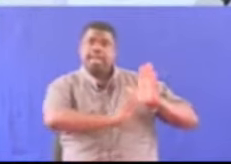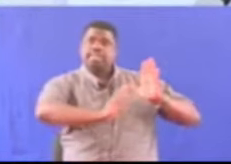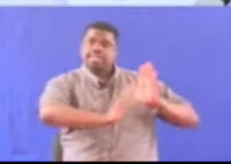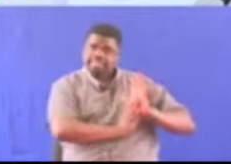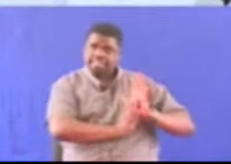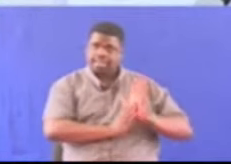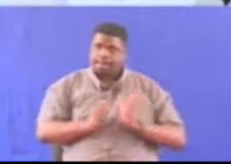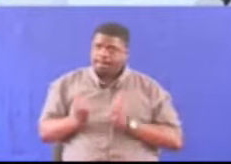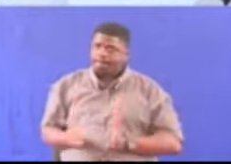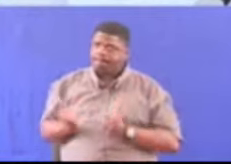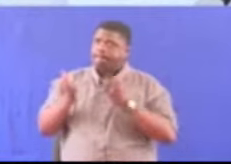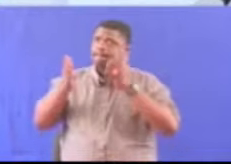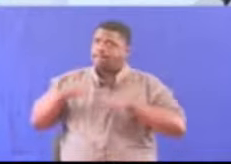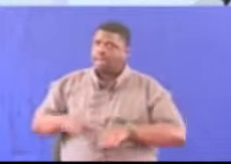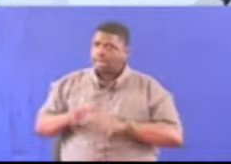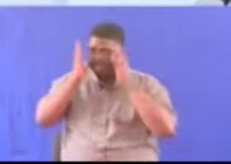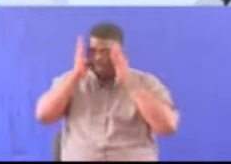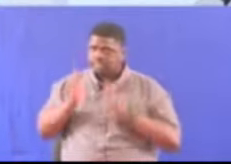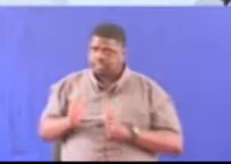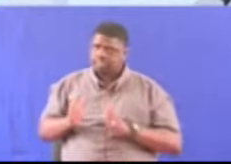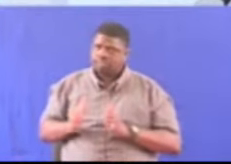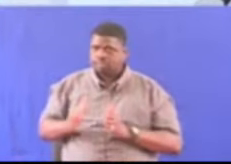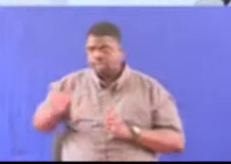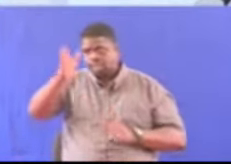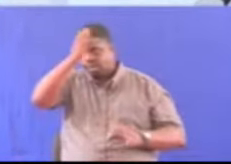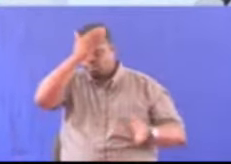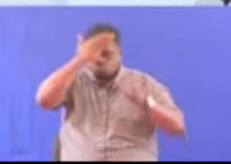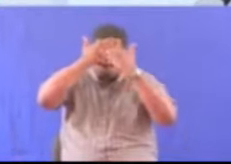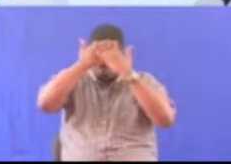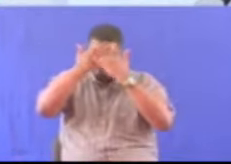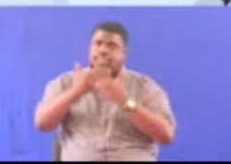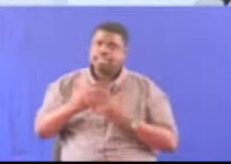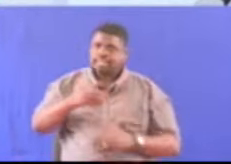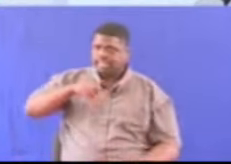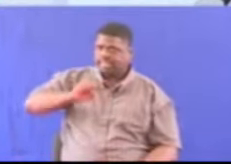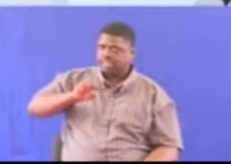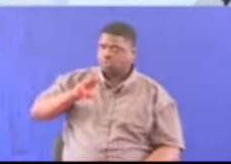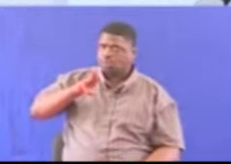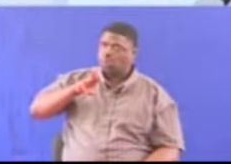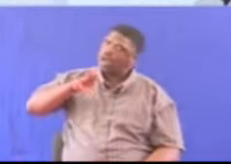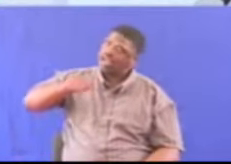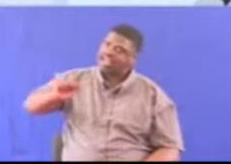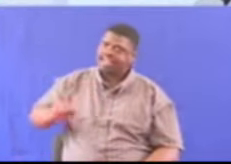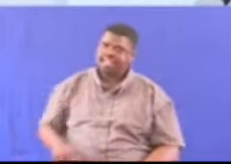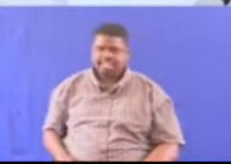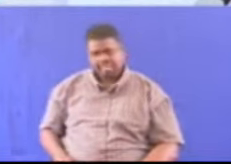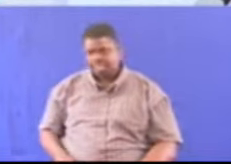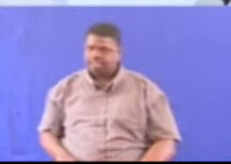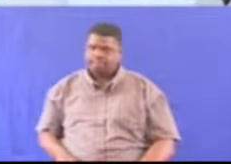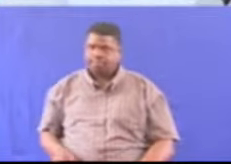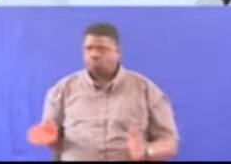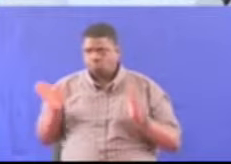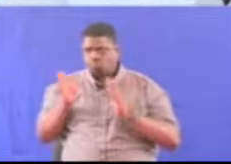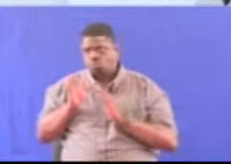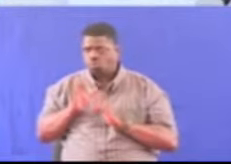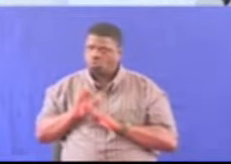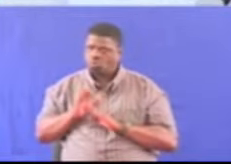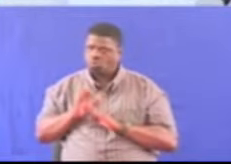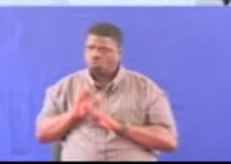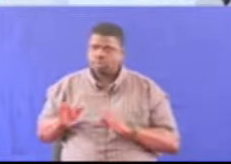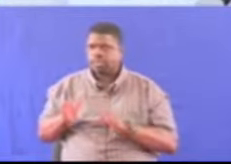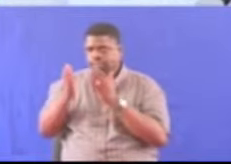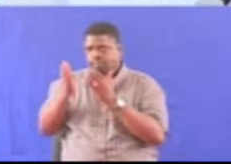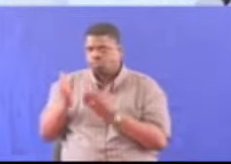baraka ya heshima na jaha ya Mtume Muhammadin sallallahu alaihi wasallam wa sallallahu ala sayidina Muhammad